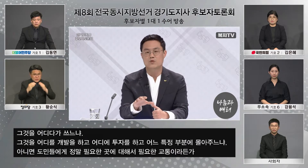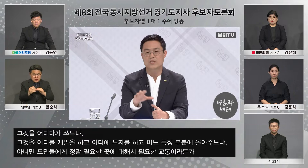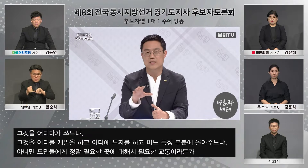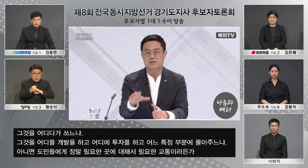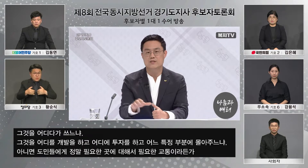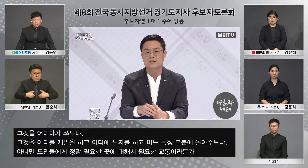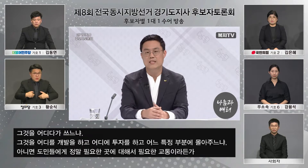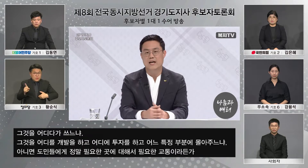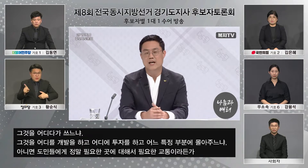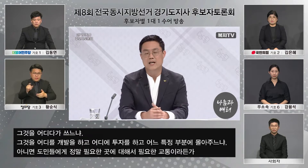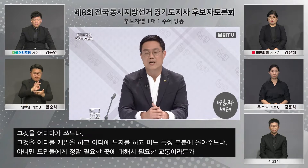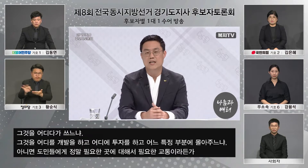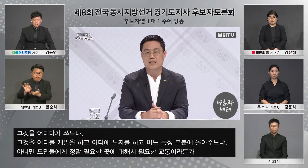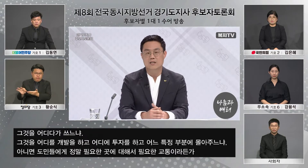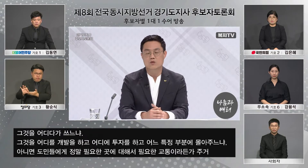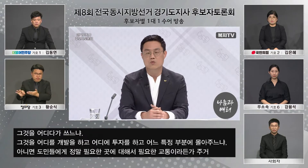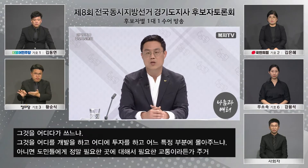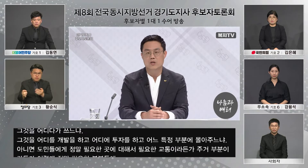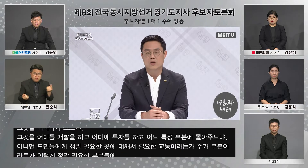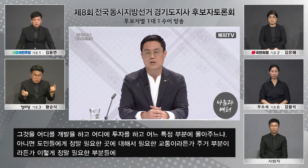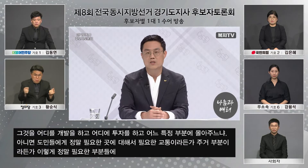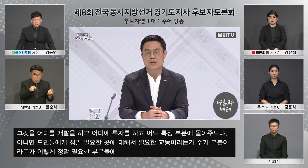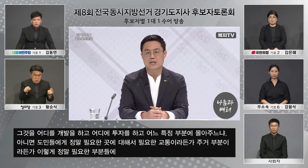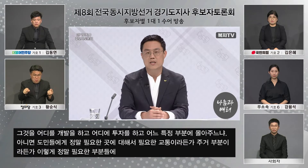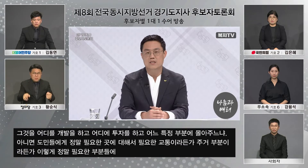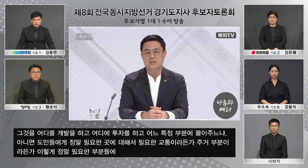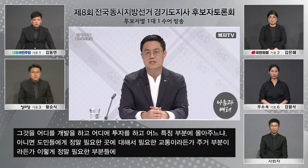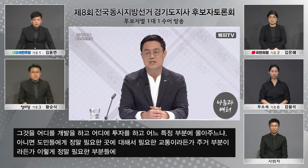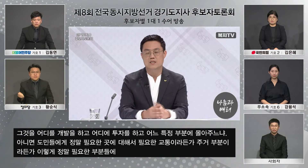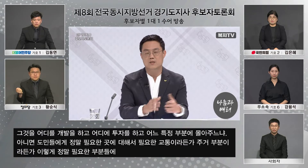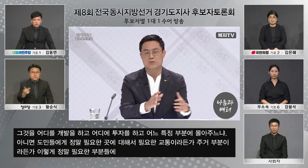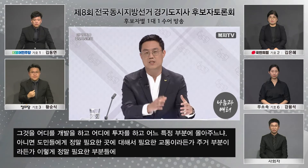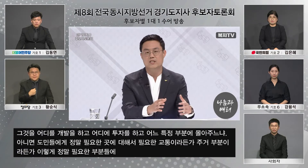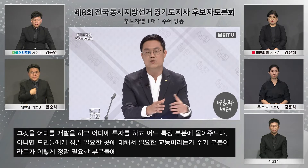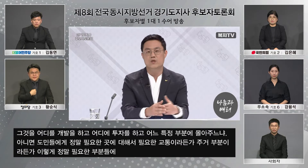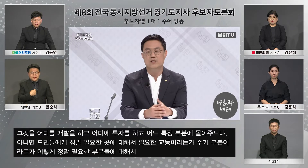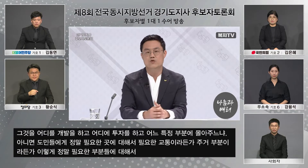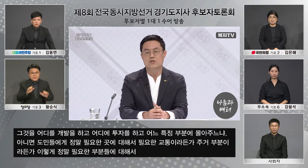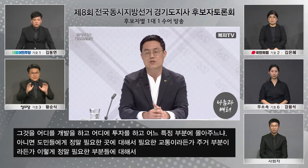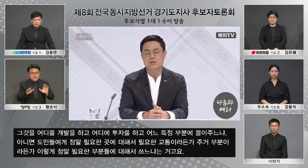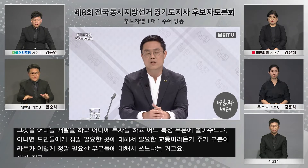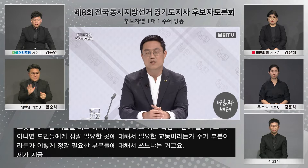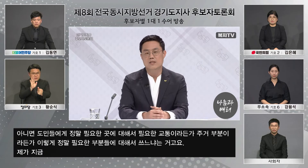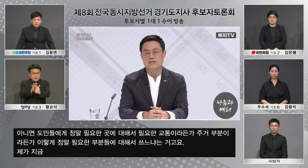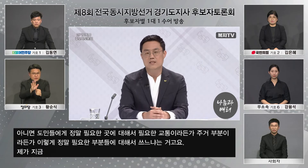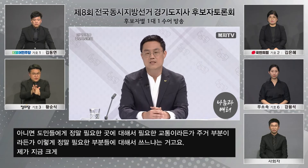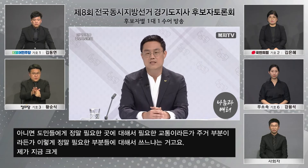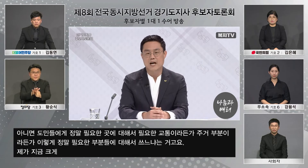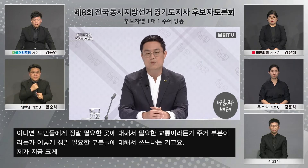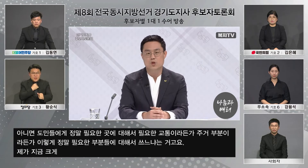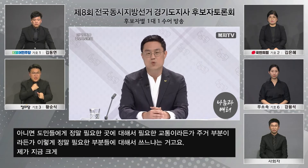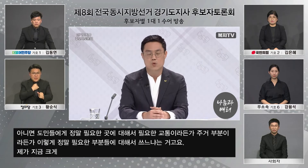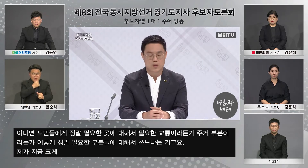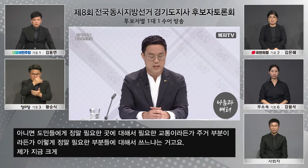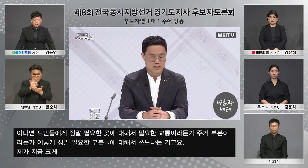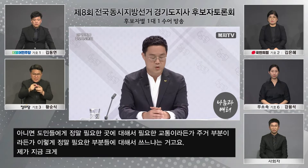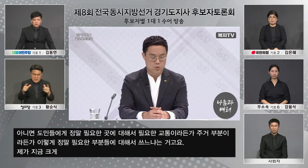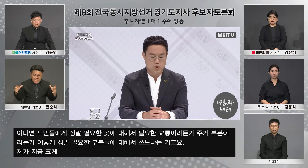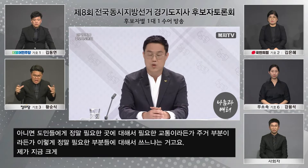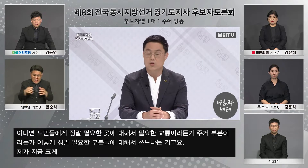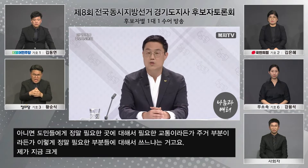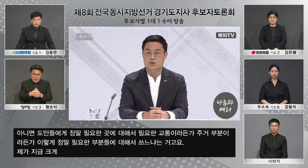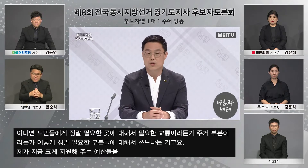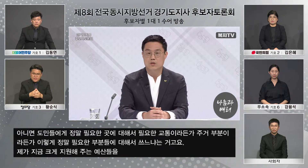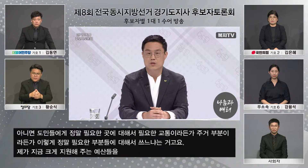필요한 부분들에 대해서 쓰느냐라는 거고요. 제가 지금 크게 지원해주는 예산들을 다 합쳐도